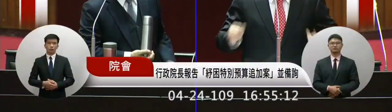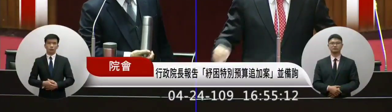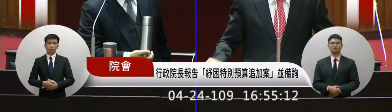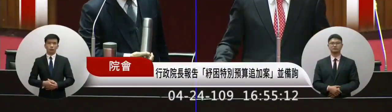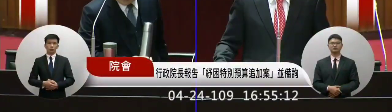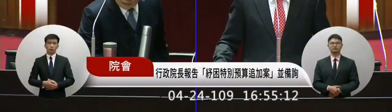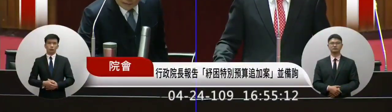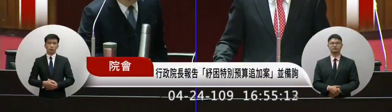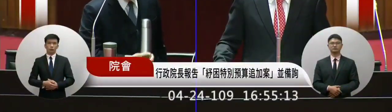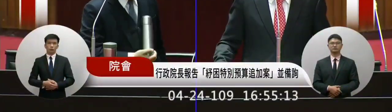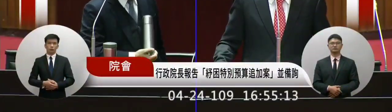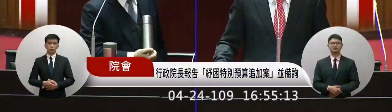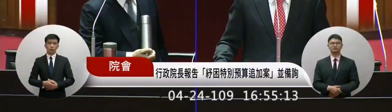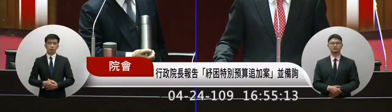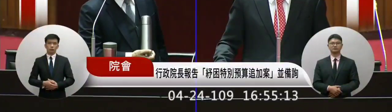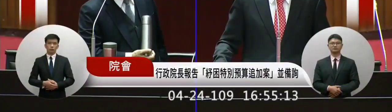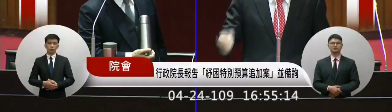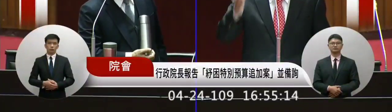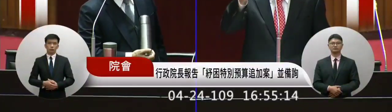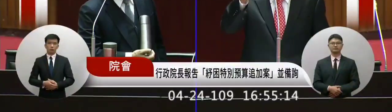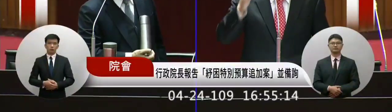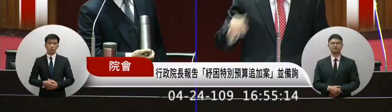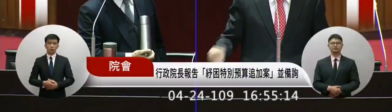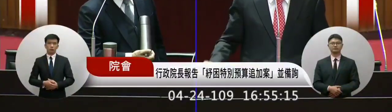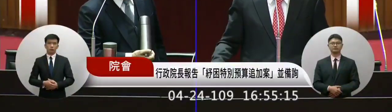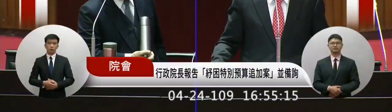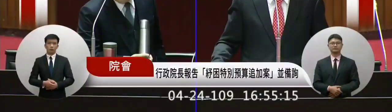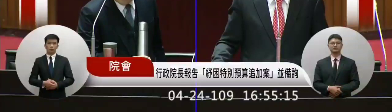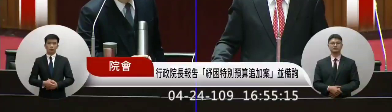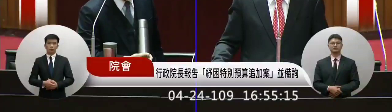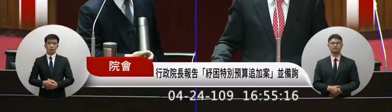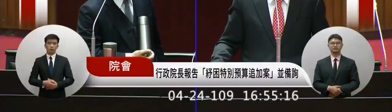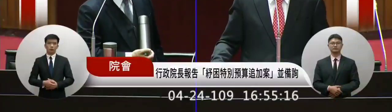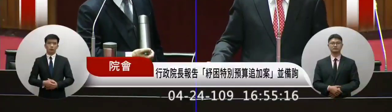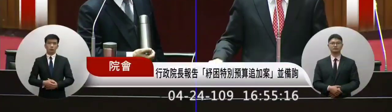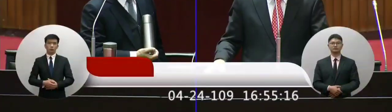要照顾这些人。目前现在还好，院长大人。